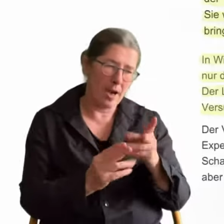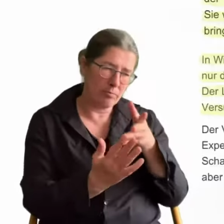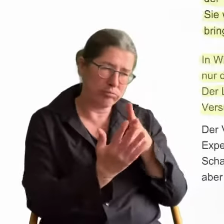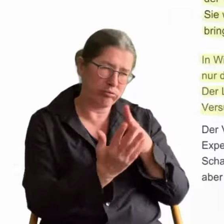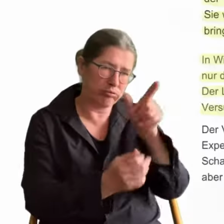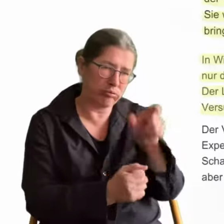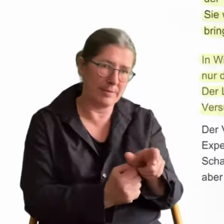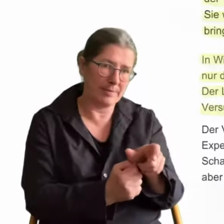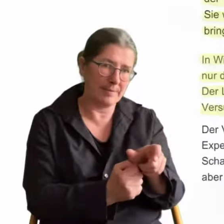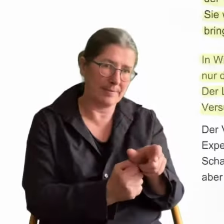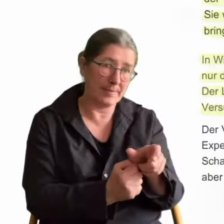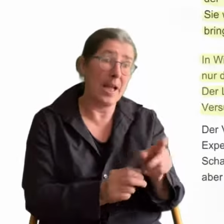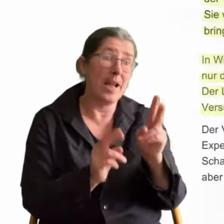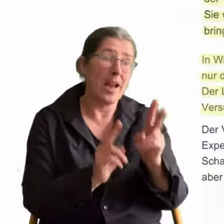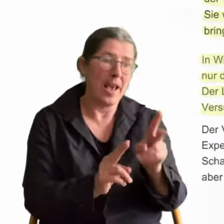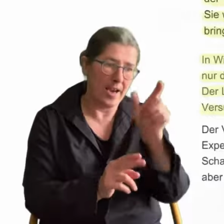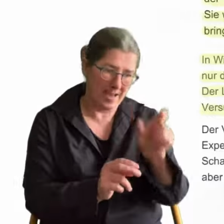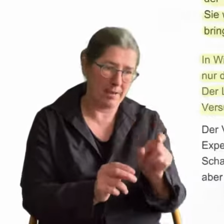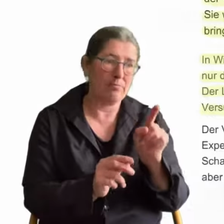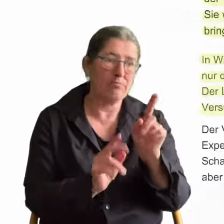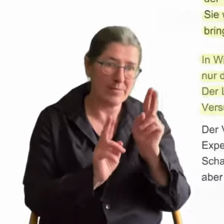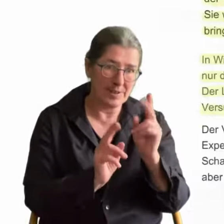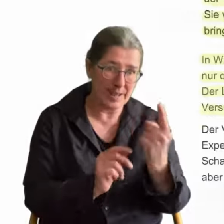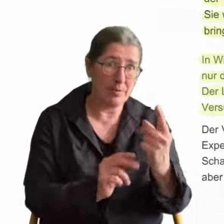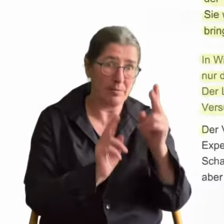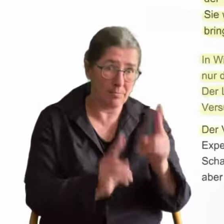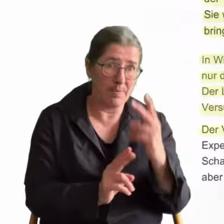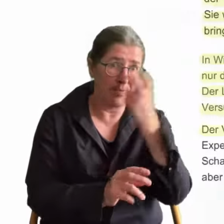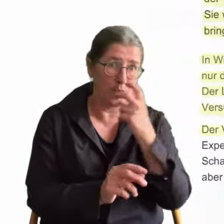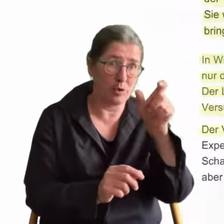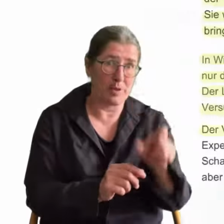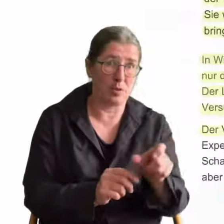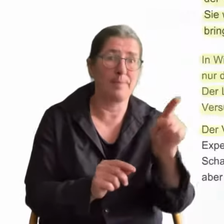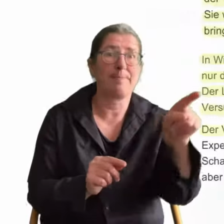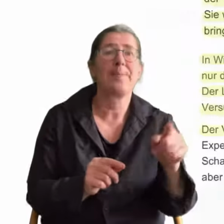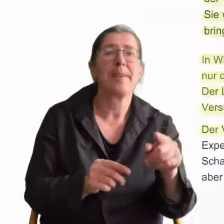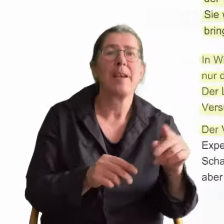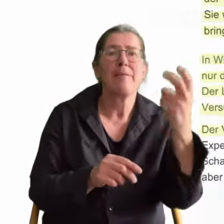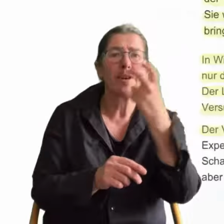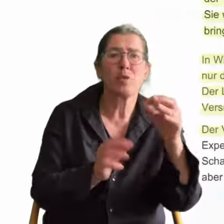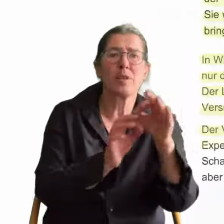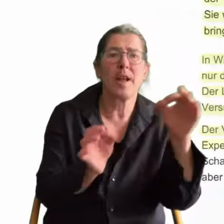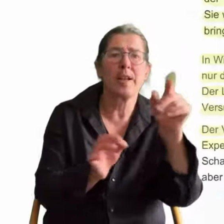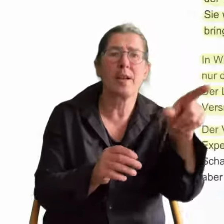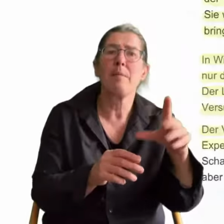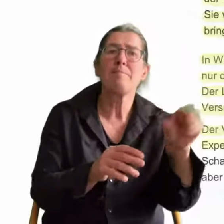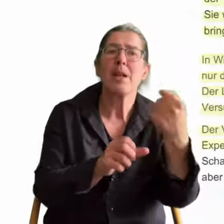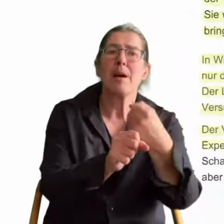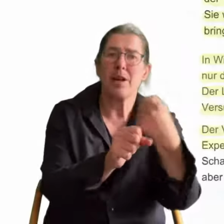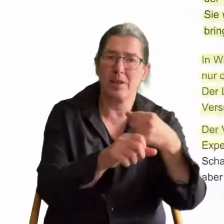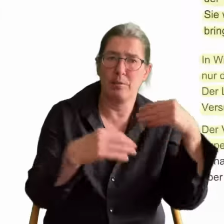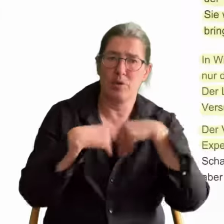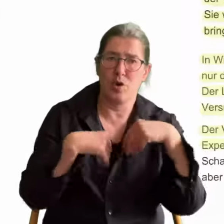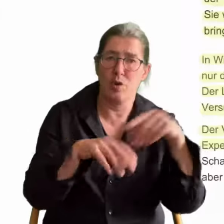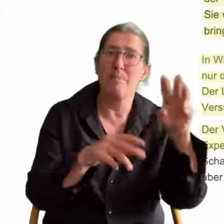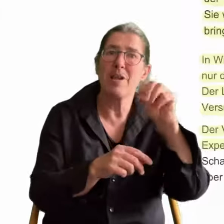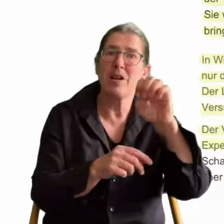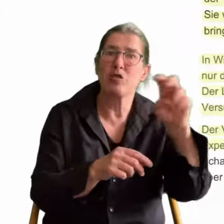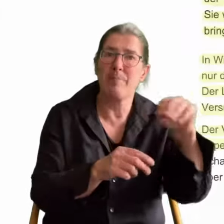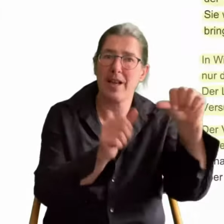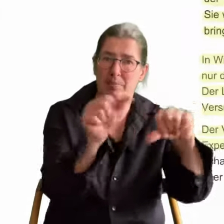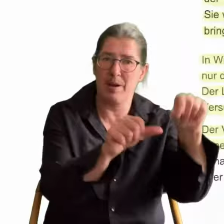getestet der lehrer ist die eigentliche versuchsperson der versuchsleiter ist ein mitarbeiter des wenn's also des ganzen